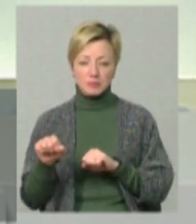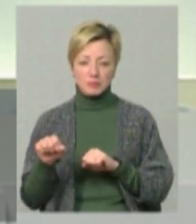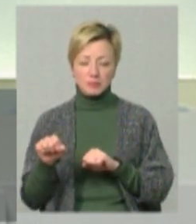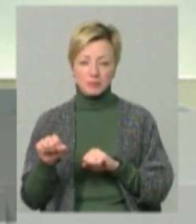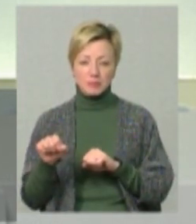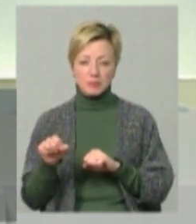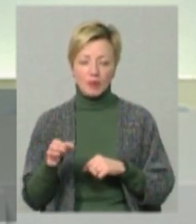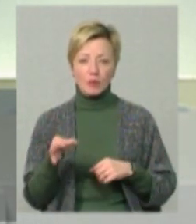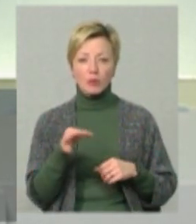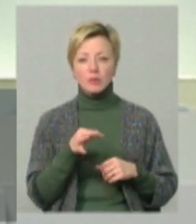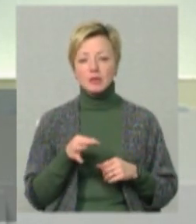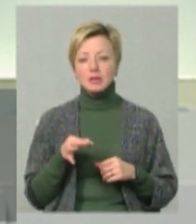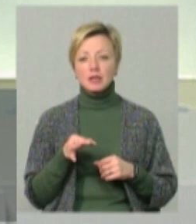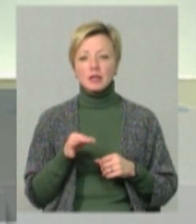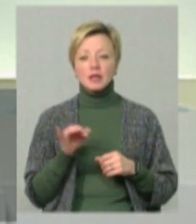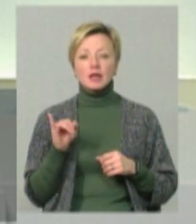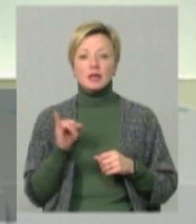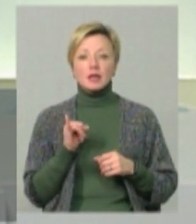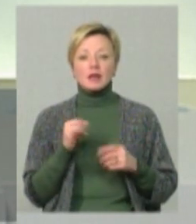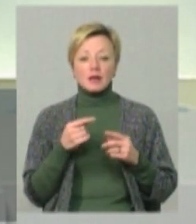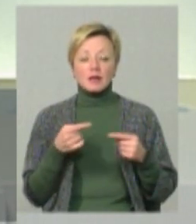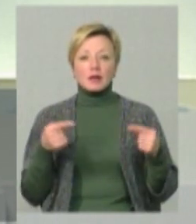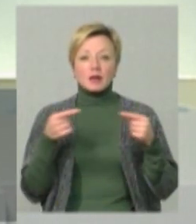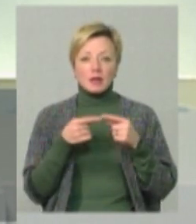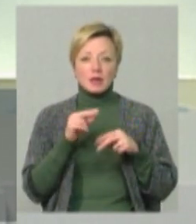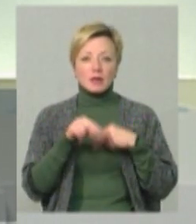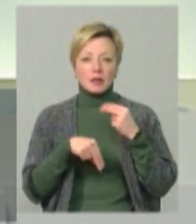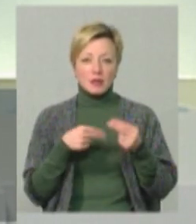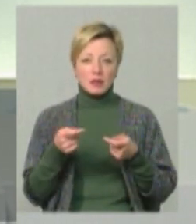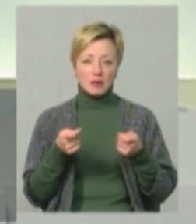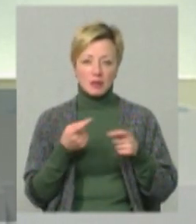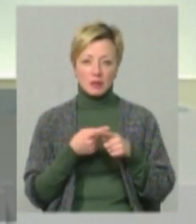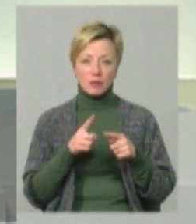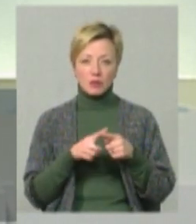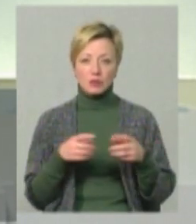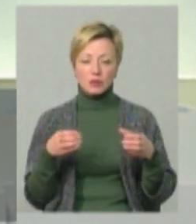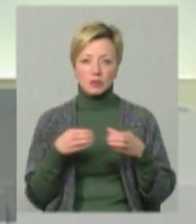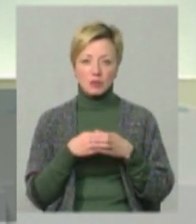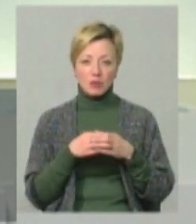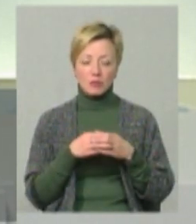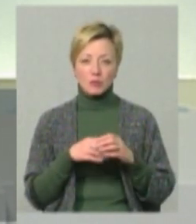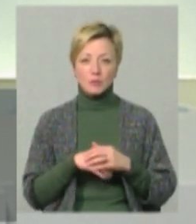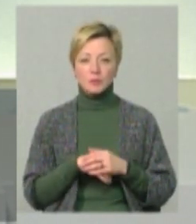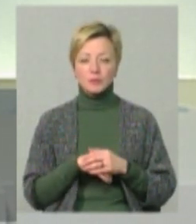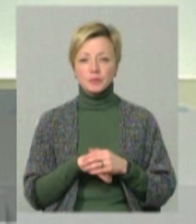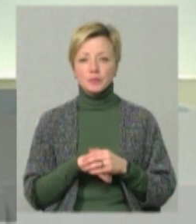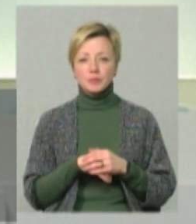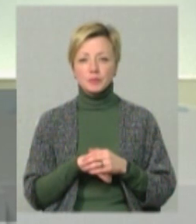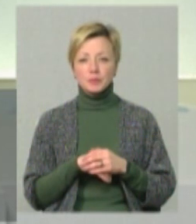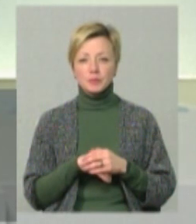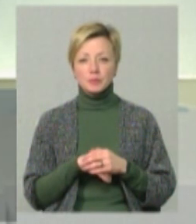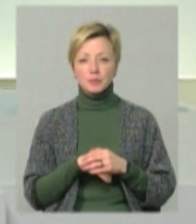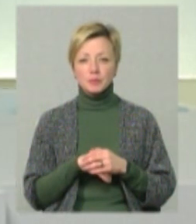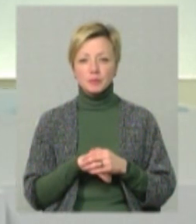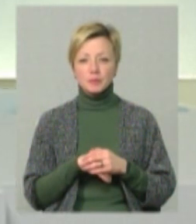територіальної оборони області і, відповідно, через керівника цього штабу командира бригади.